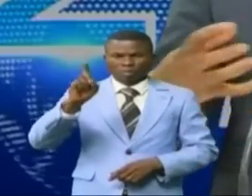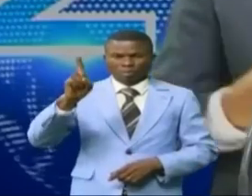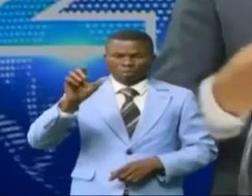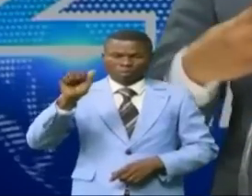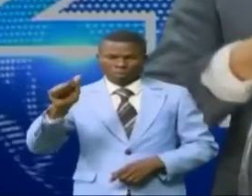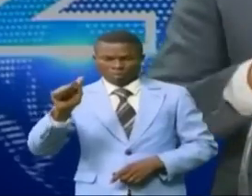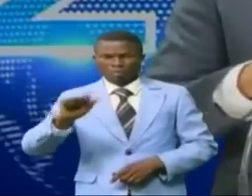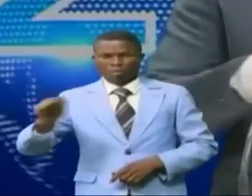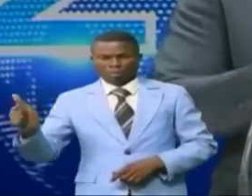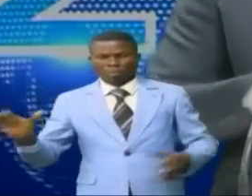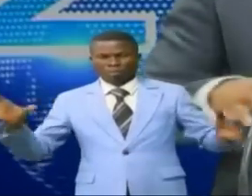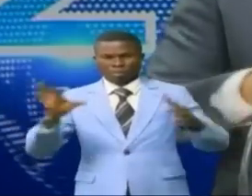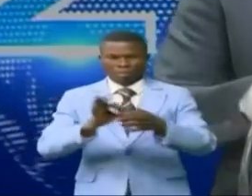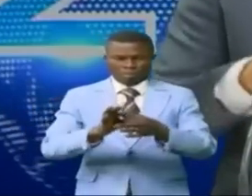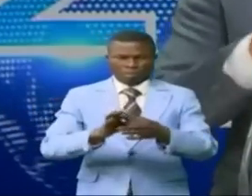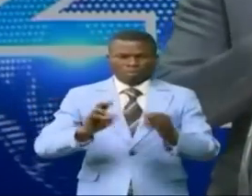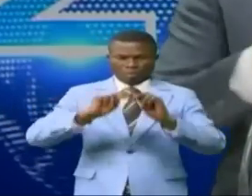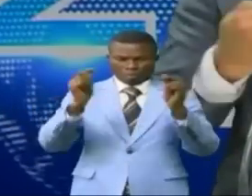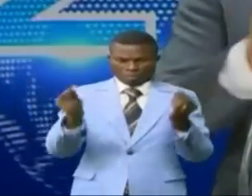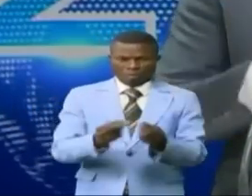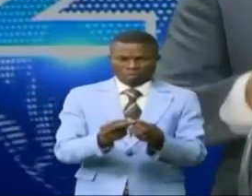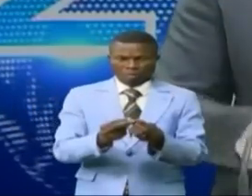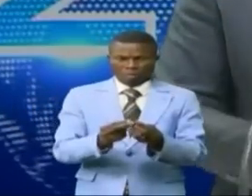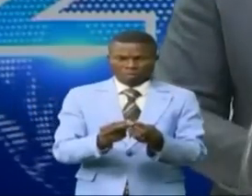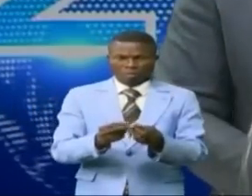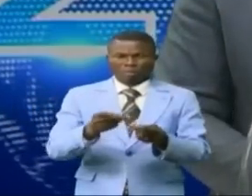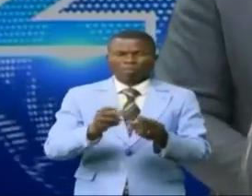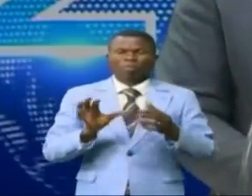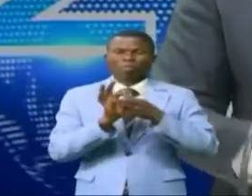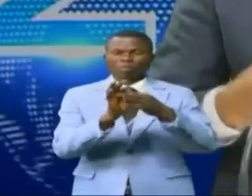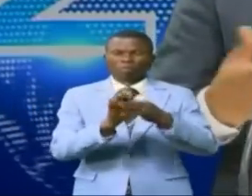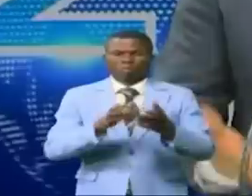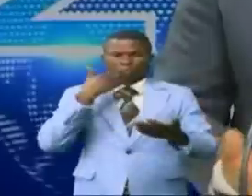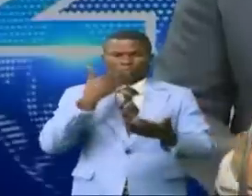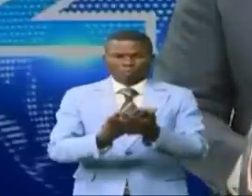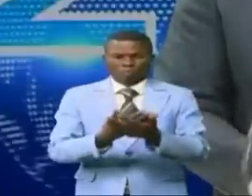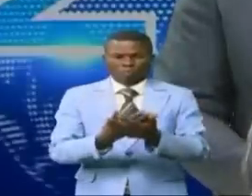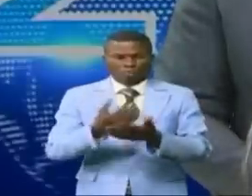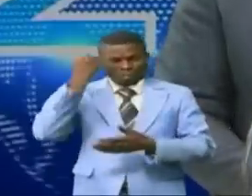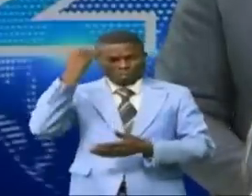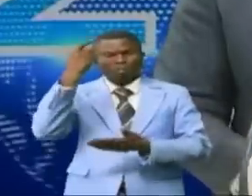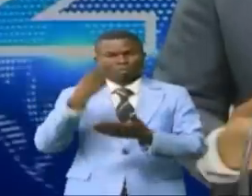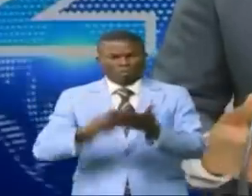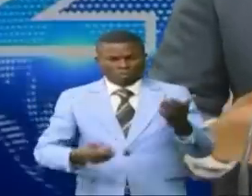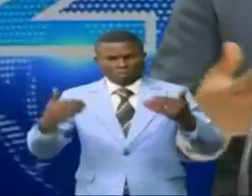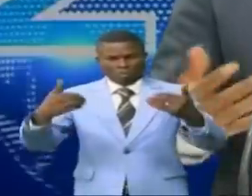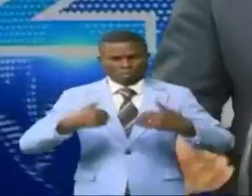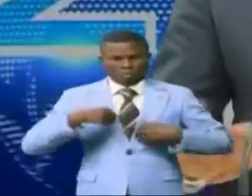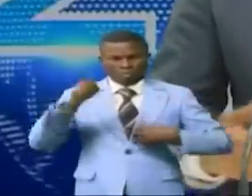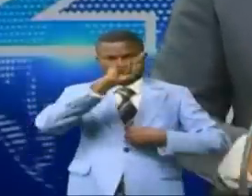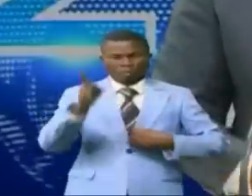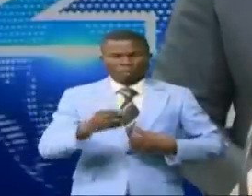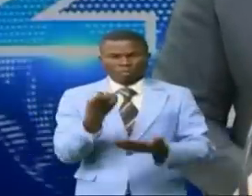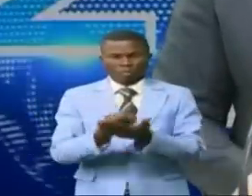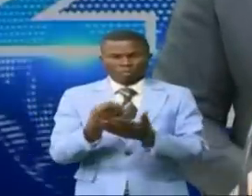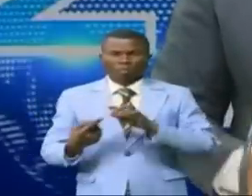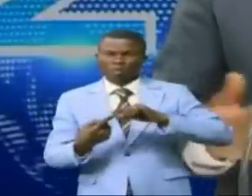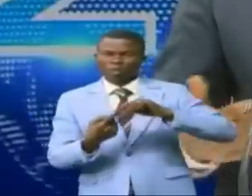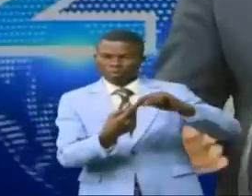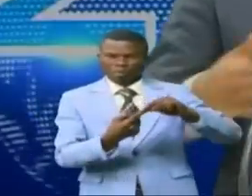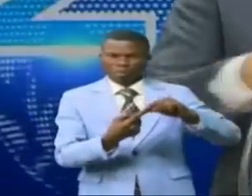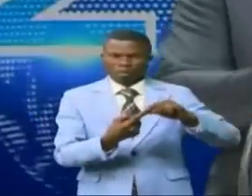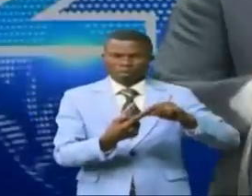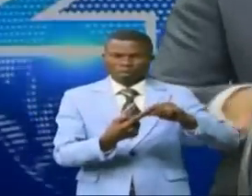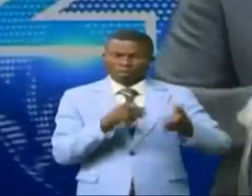ils mettent ensemble une plateforme ou un board de collaboration. Parce que l'idée, c'est d'avoir une zone économique spéciale